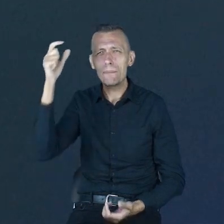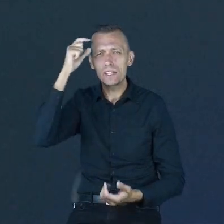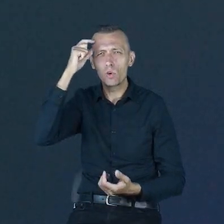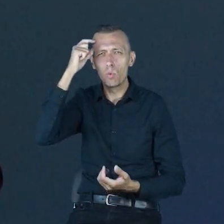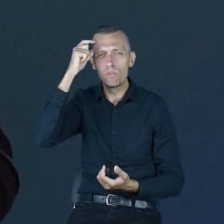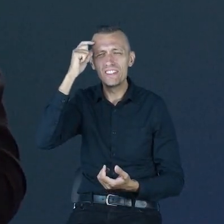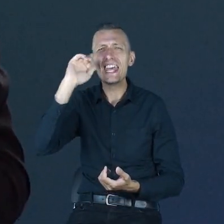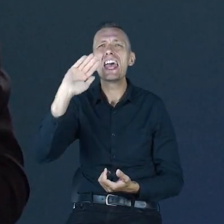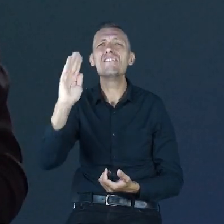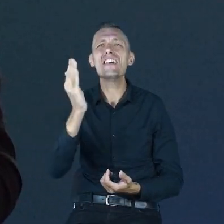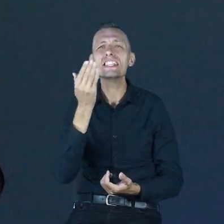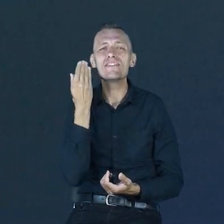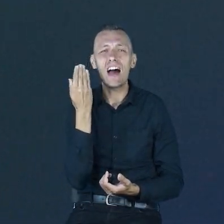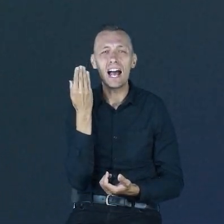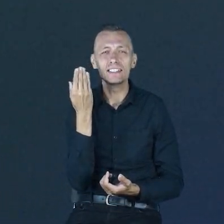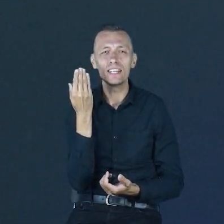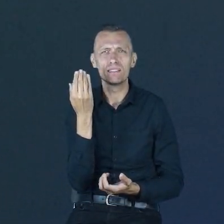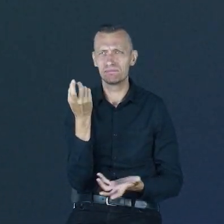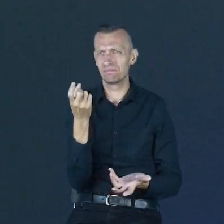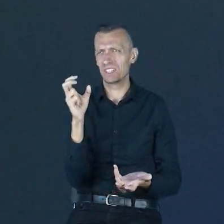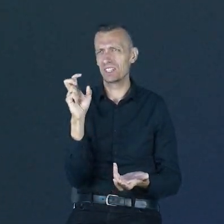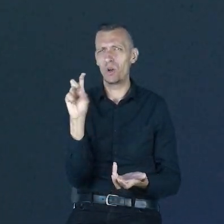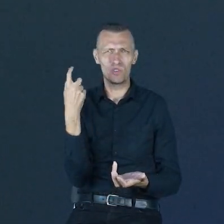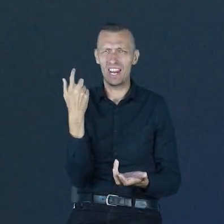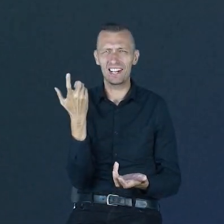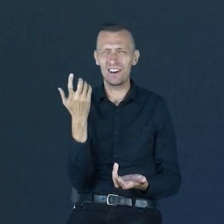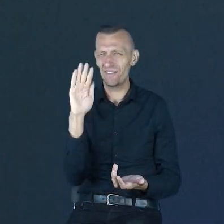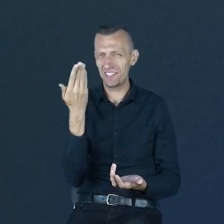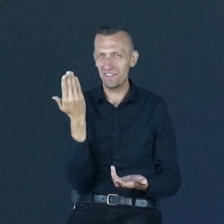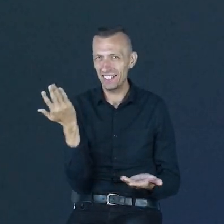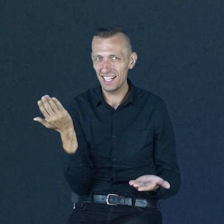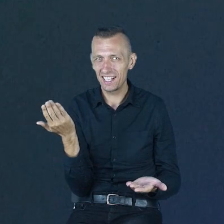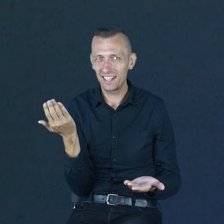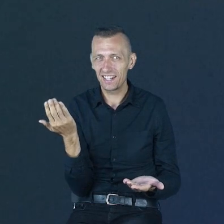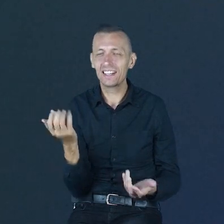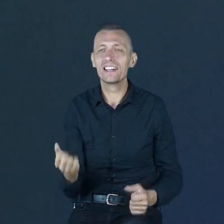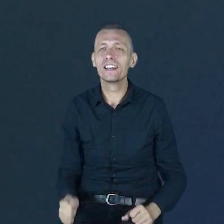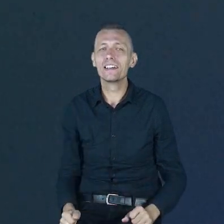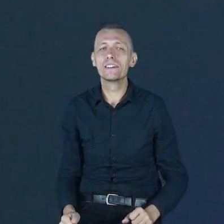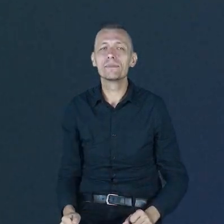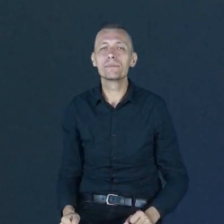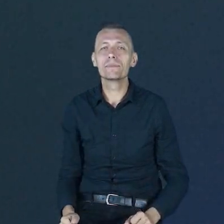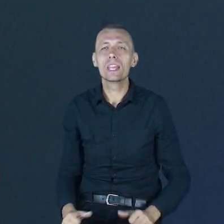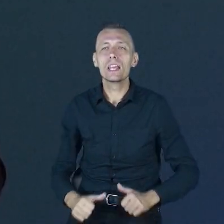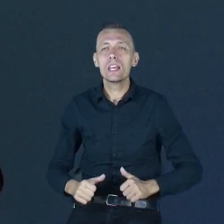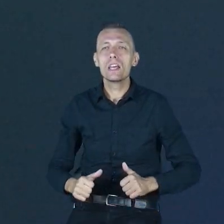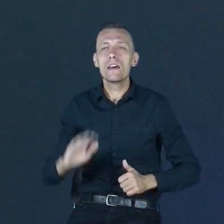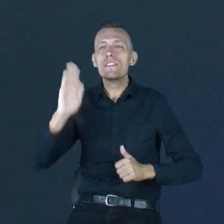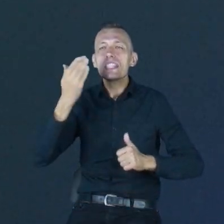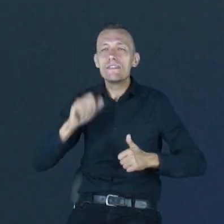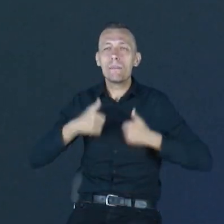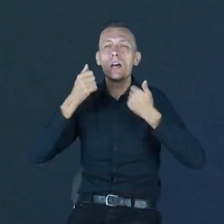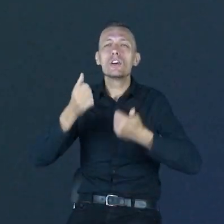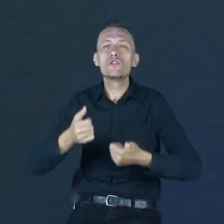Do czego będzie wezwaniem? Będzie wezwaniem do świadomego życia z